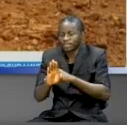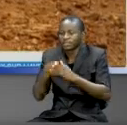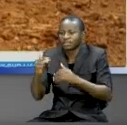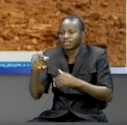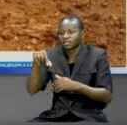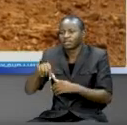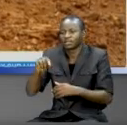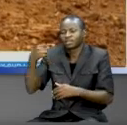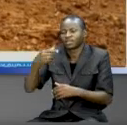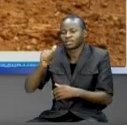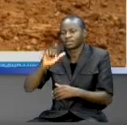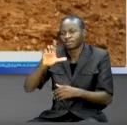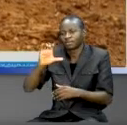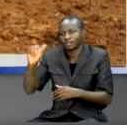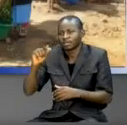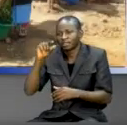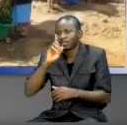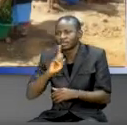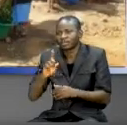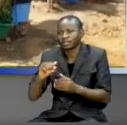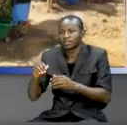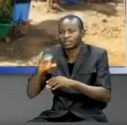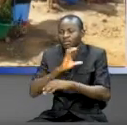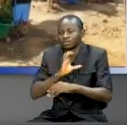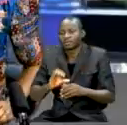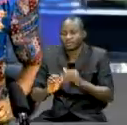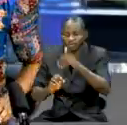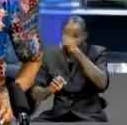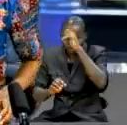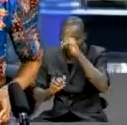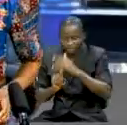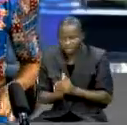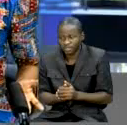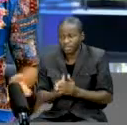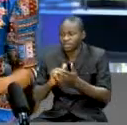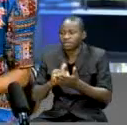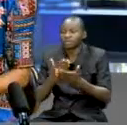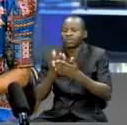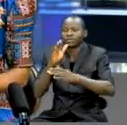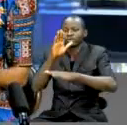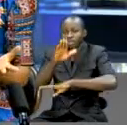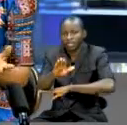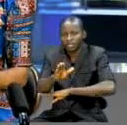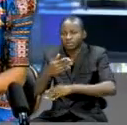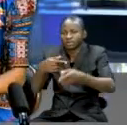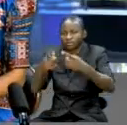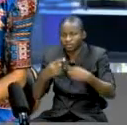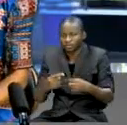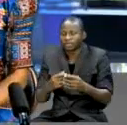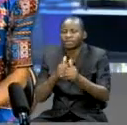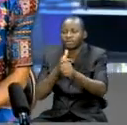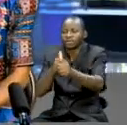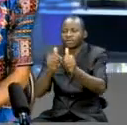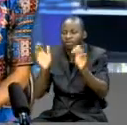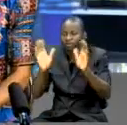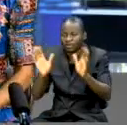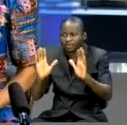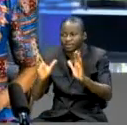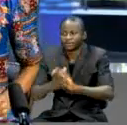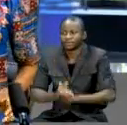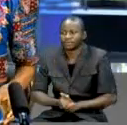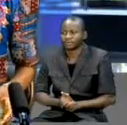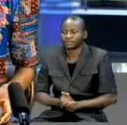qui est situé dans la commune de Lubumbashi. Mesdames, messieurs, merci de nous avoir suivis. Très bonne suite de programme à tous. Au revoir.